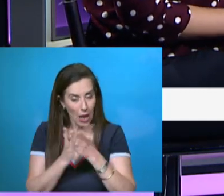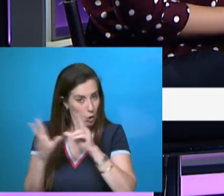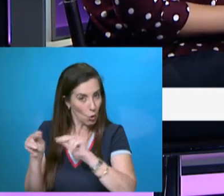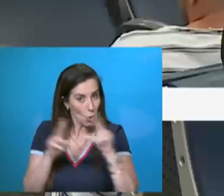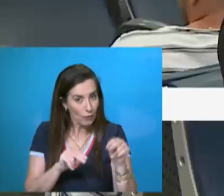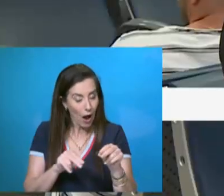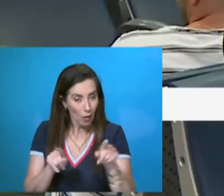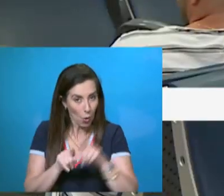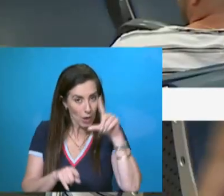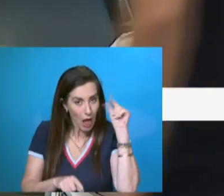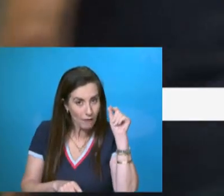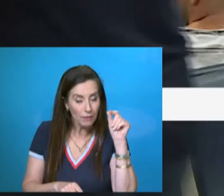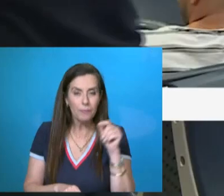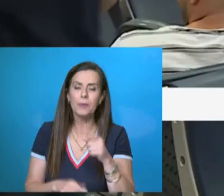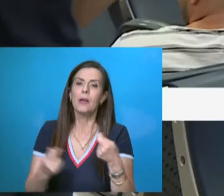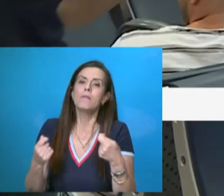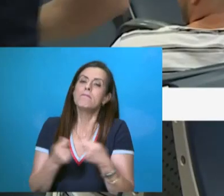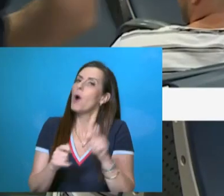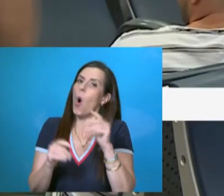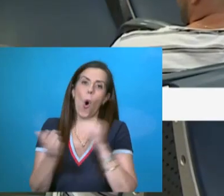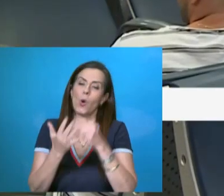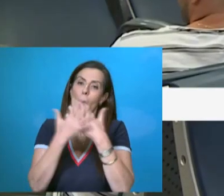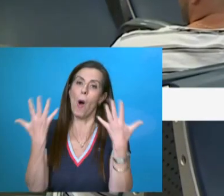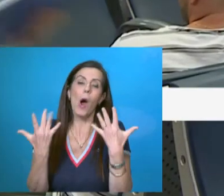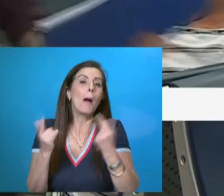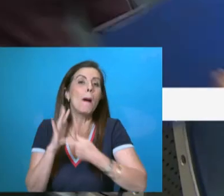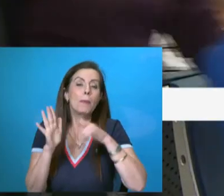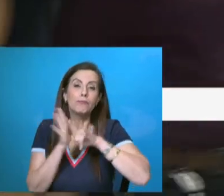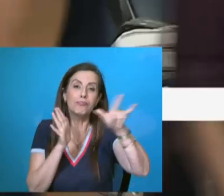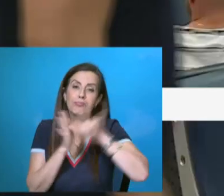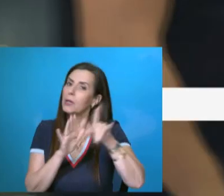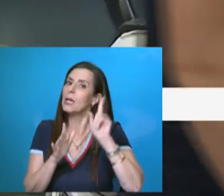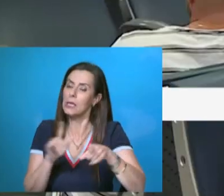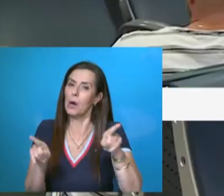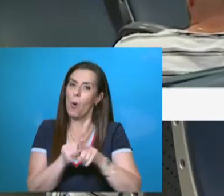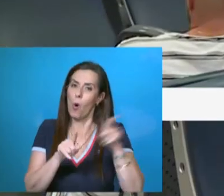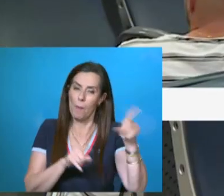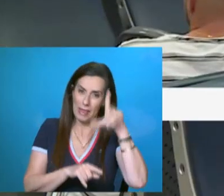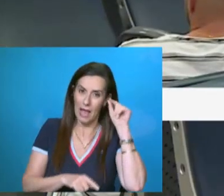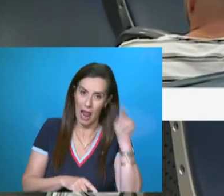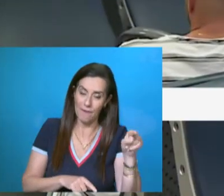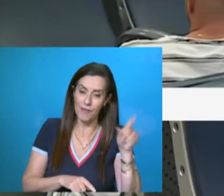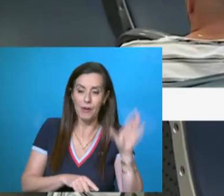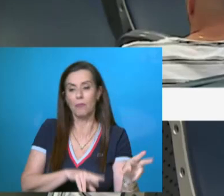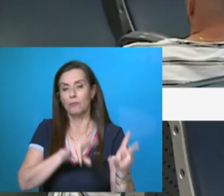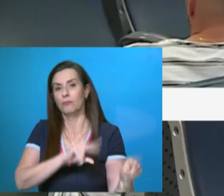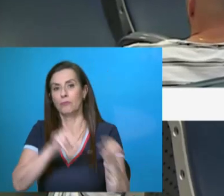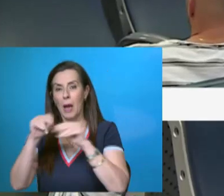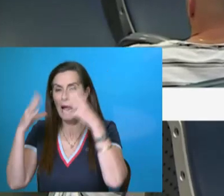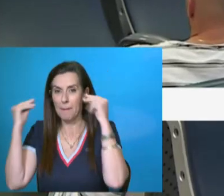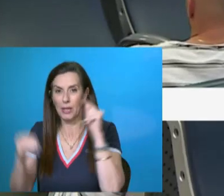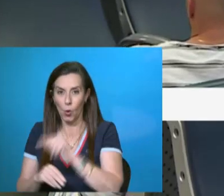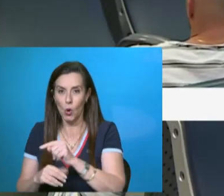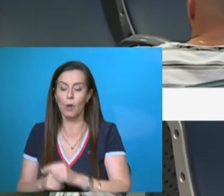כן, תראי, לגבי השעות זה עדיין לא ברור, התדירות אמורה להיות די זהה למה שראינו בעצם גם משדה דוב מהמחר